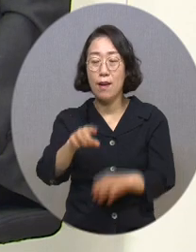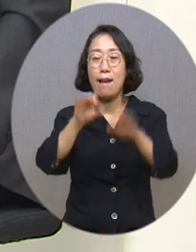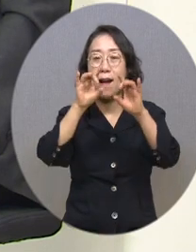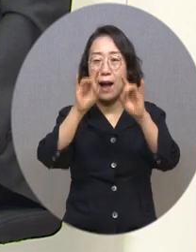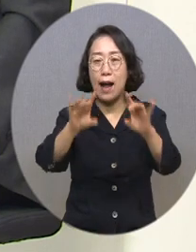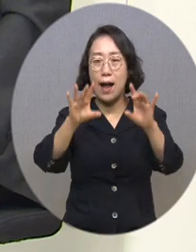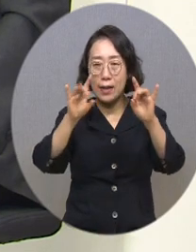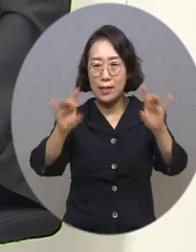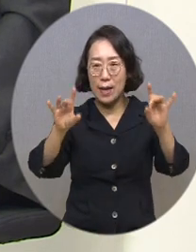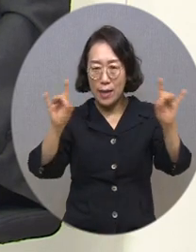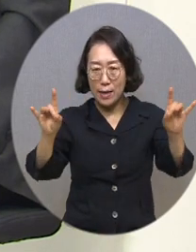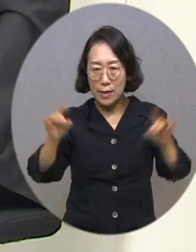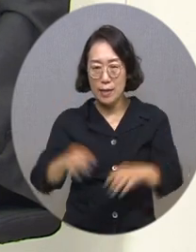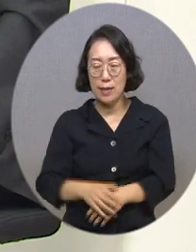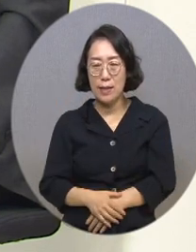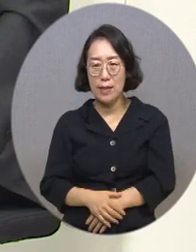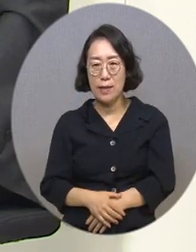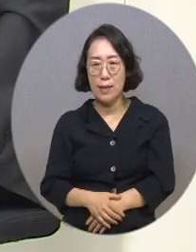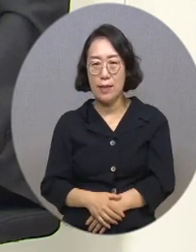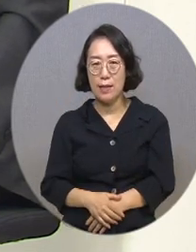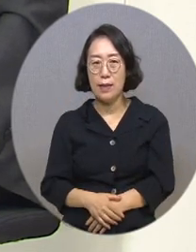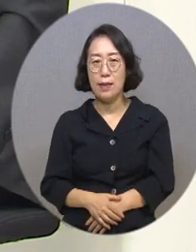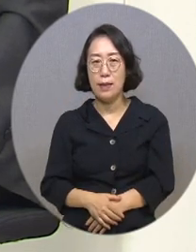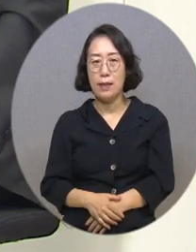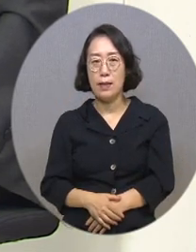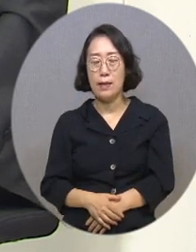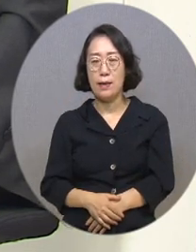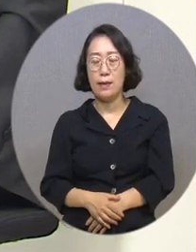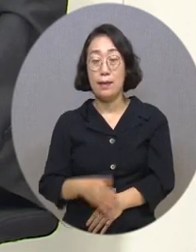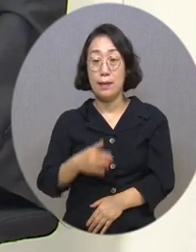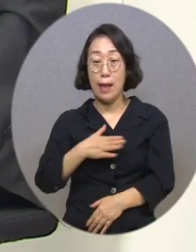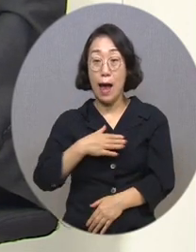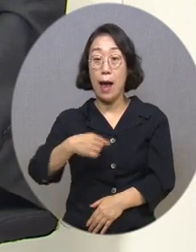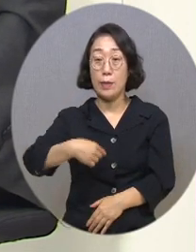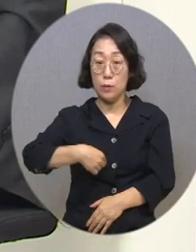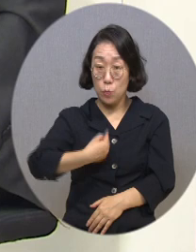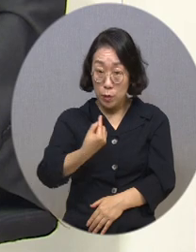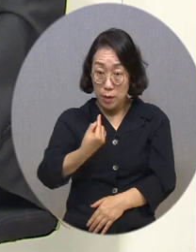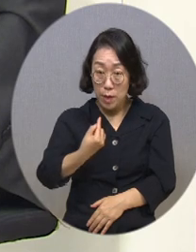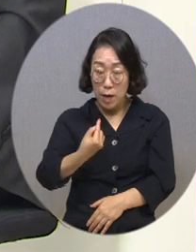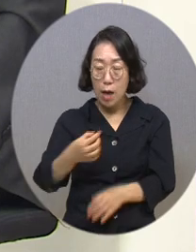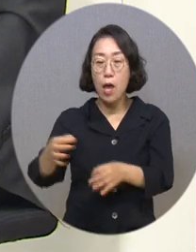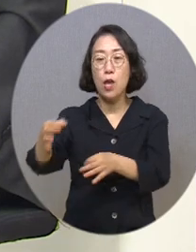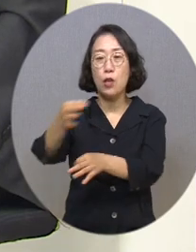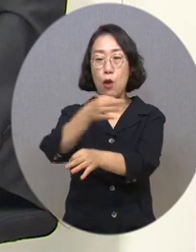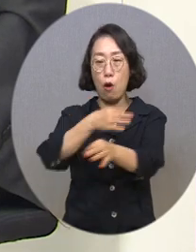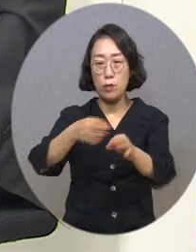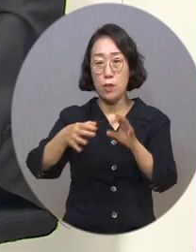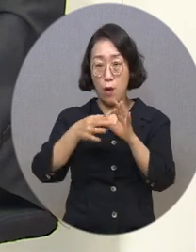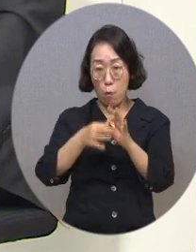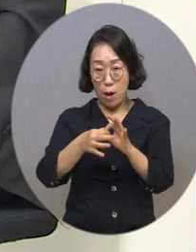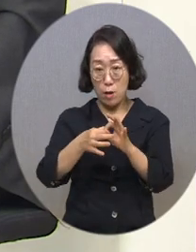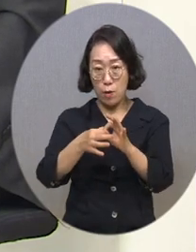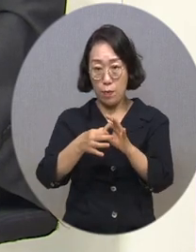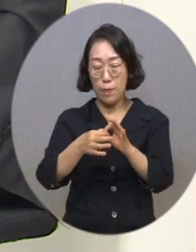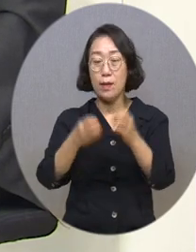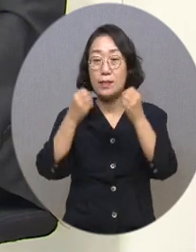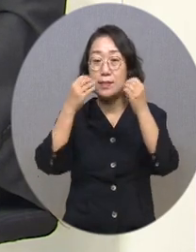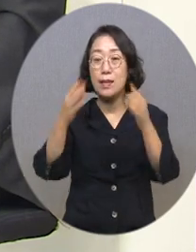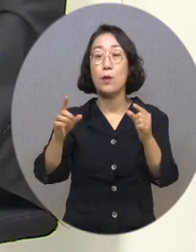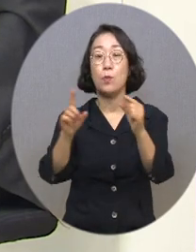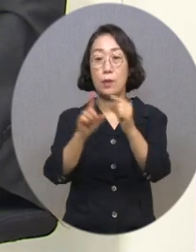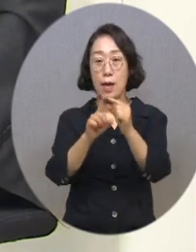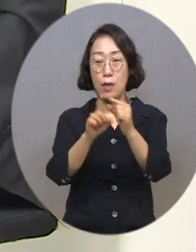개인의 셀피노믹스 시대라고 하는데 셀프와 이코노믹 합성어예요. 새로운